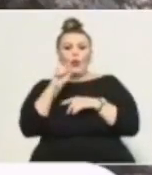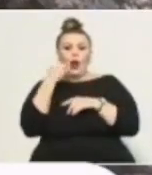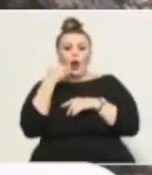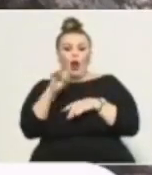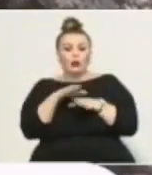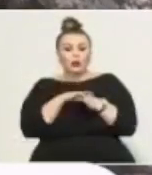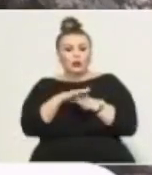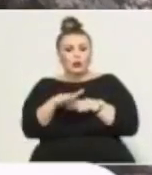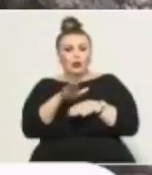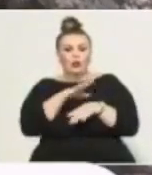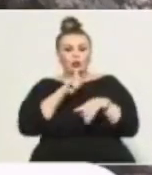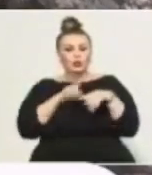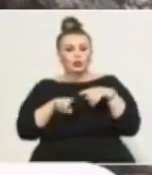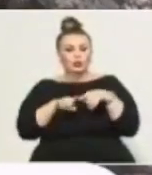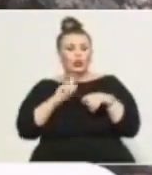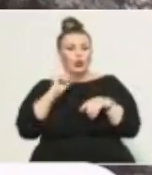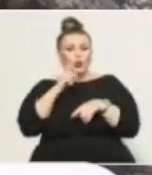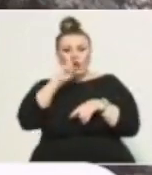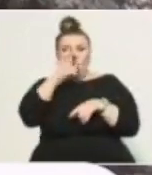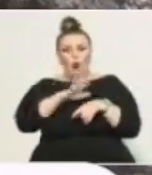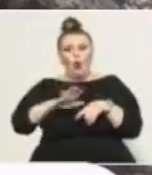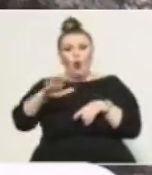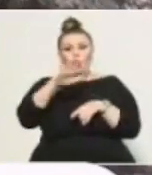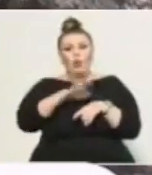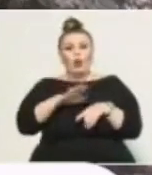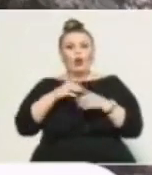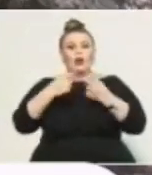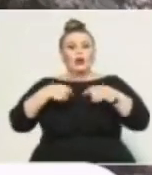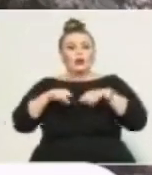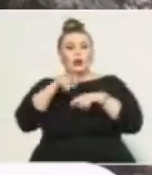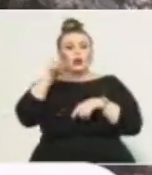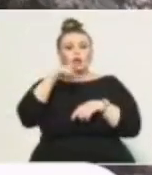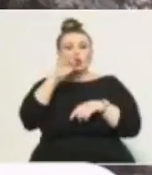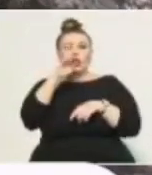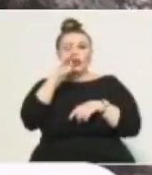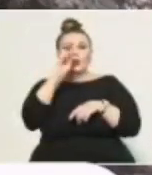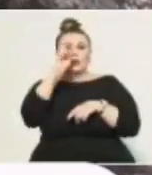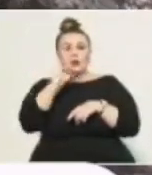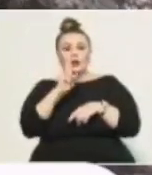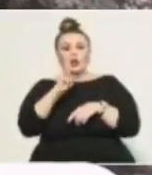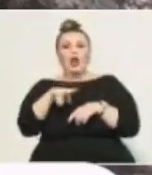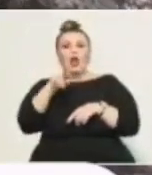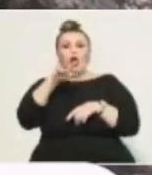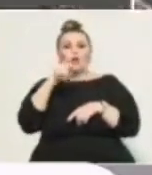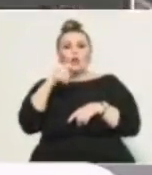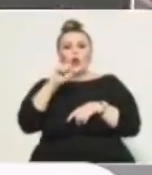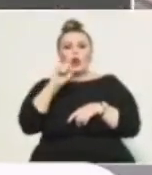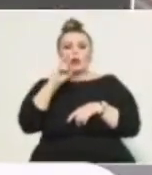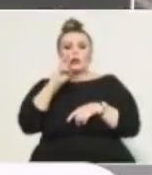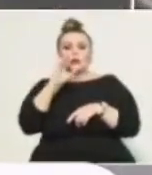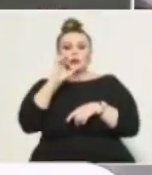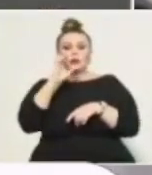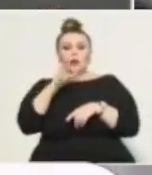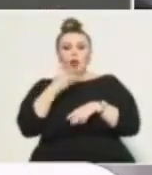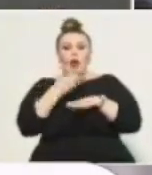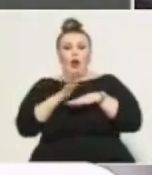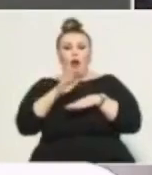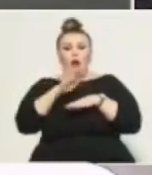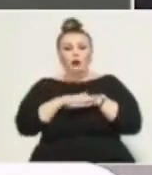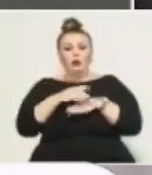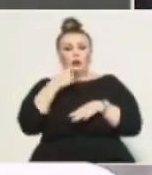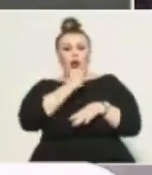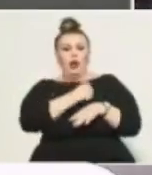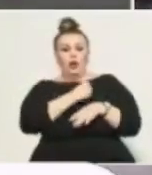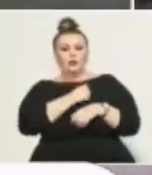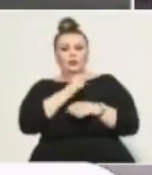tamam olur və buna baxmayaraq ölkə ərazisində xüsusilə Donetsk və Luqansk vilayətlərində çox ağır hərbi əməliyyatlar